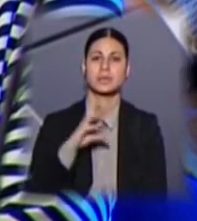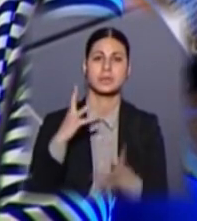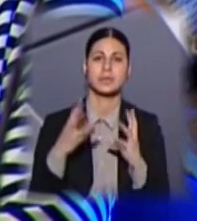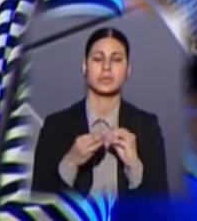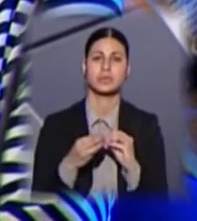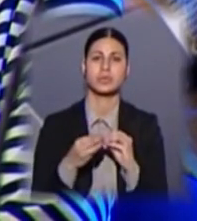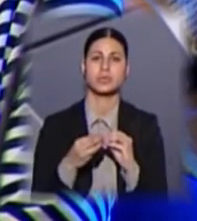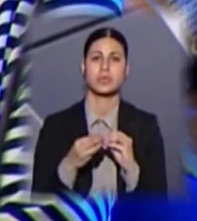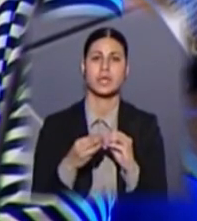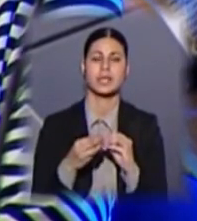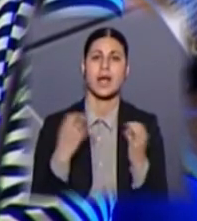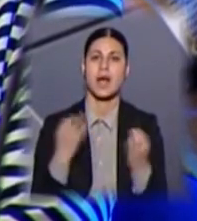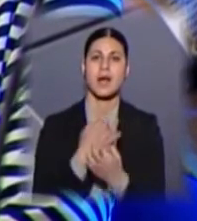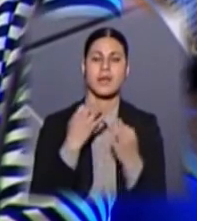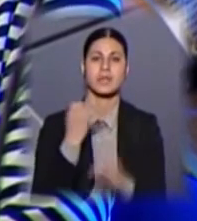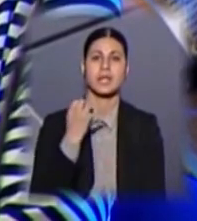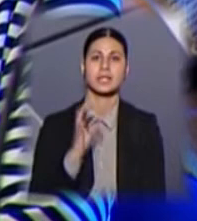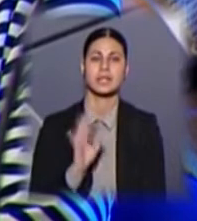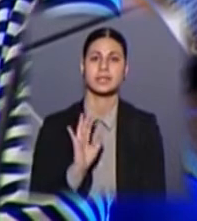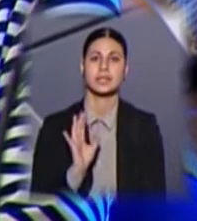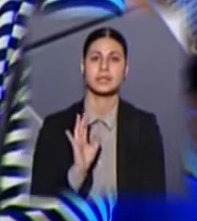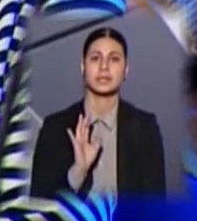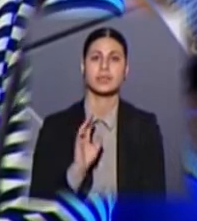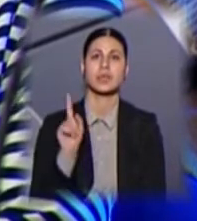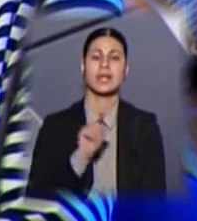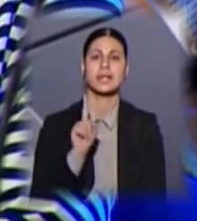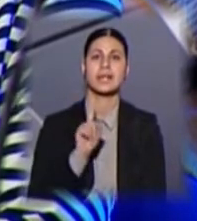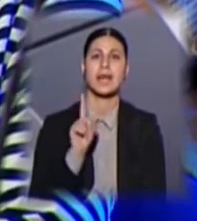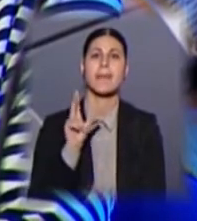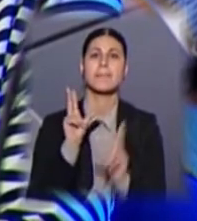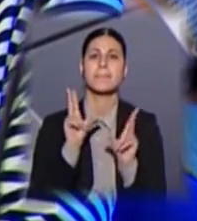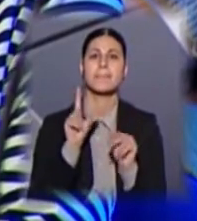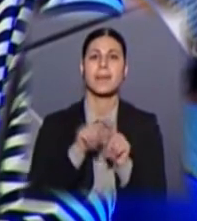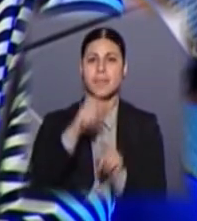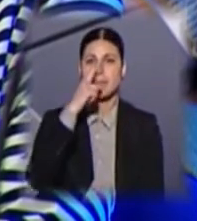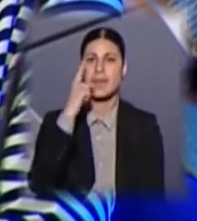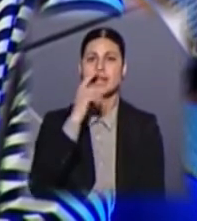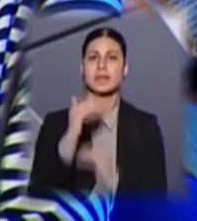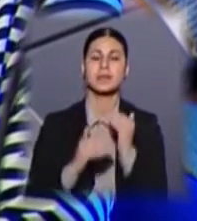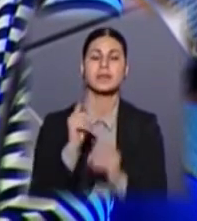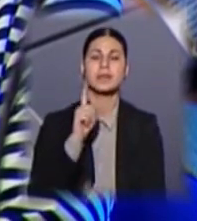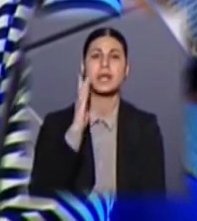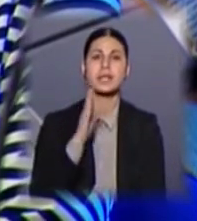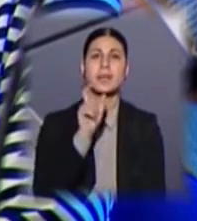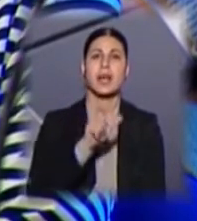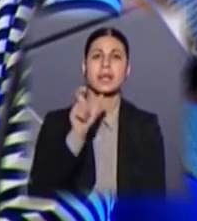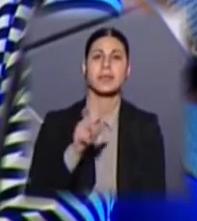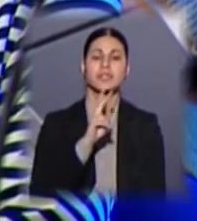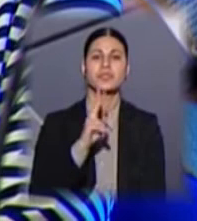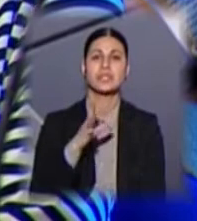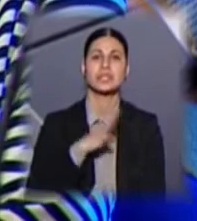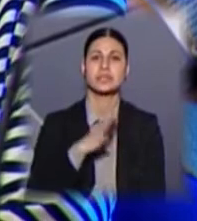აბსოლუტურად არავინარ დაინტერესებულა, რა ბედი ეწევათ იმ ადამიანებს, რომლებმაც